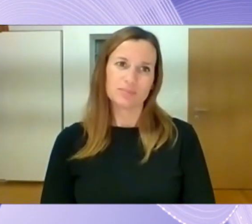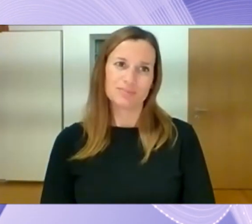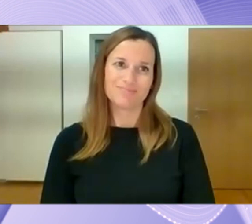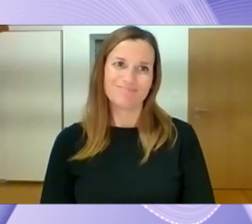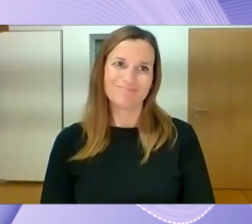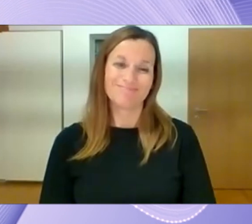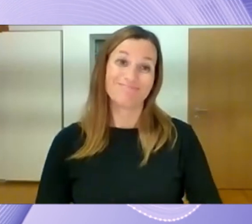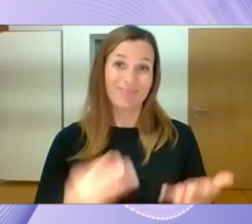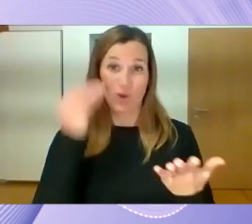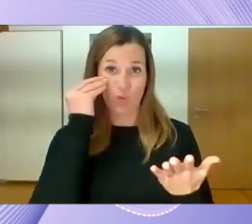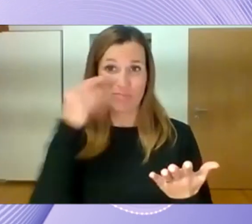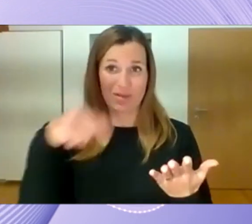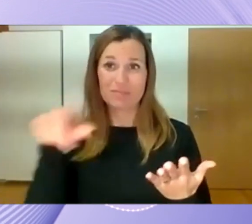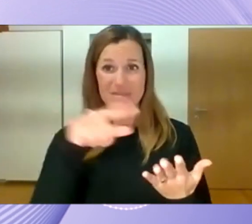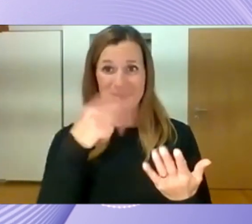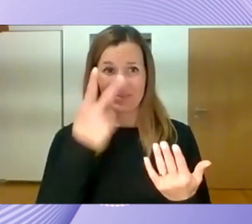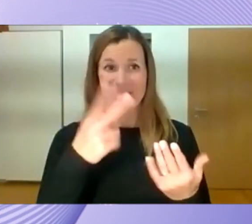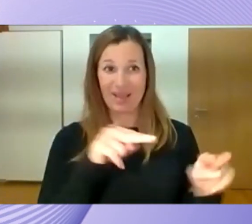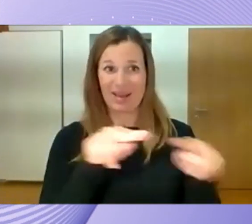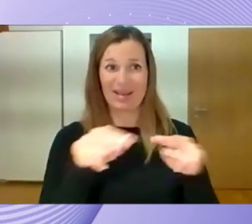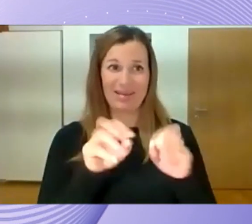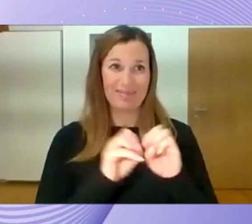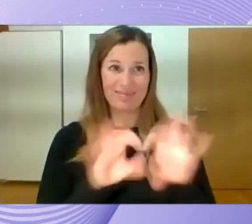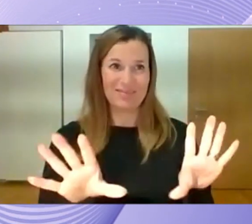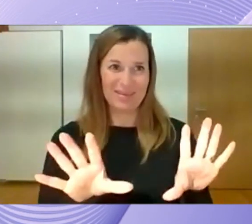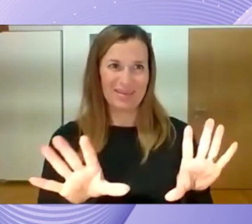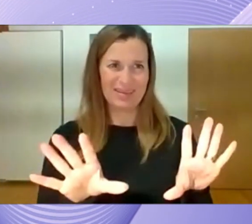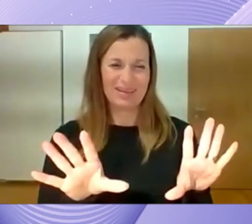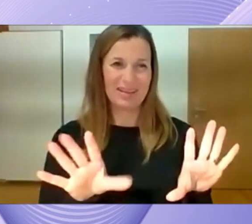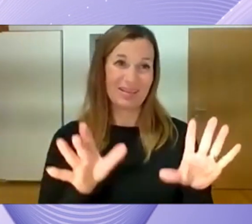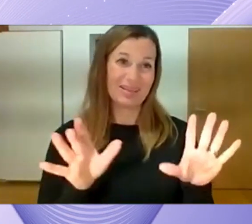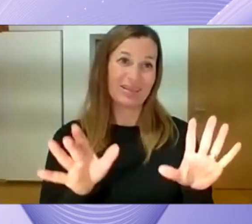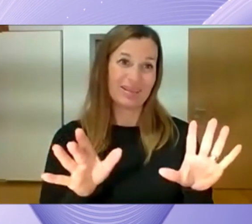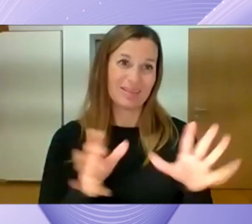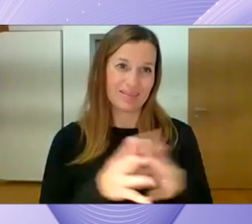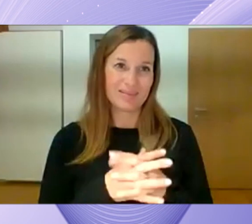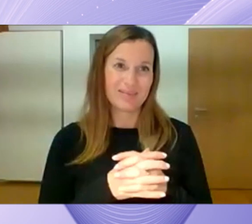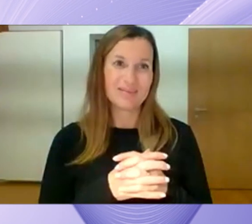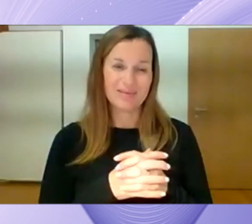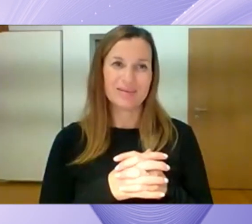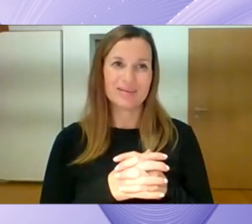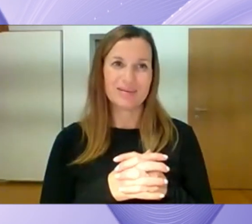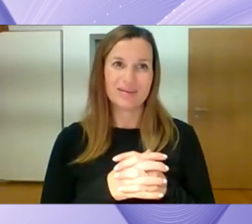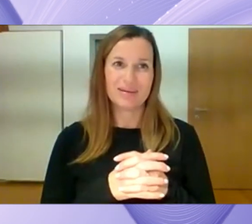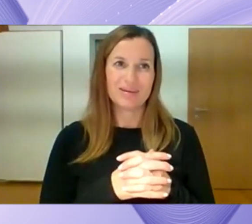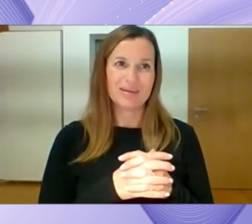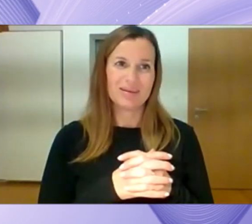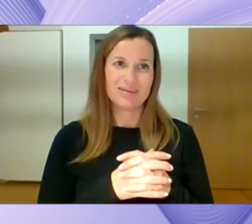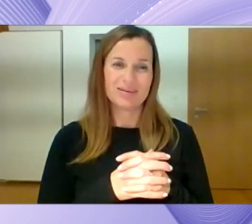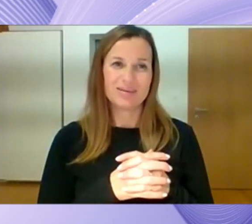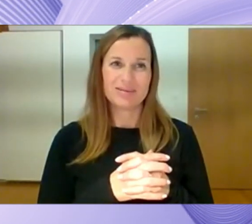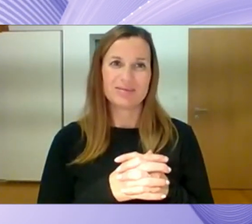Zdaj, upam, da ste videli filmček, ne vem čisto, kako se to vidi pri vas, ker pri meni po mojem malo drugače